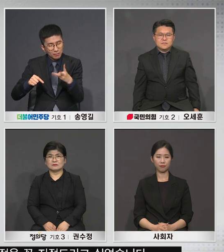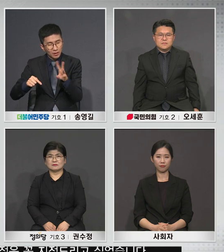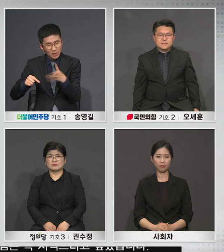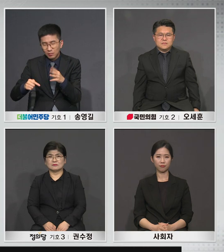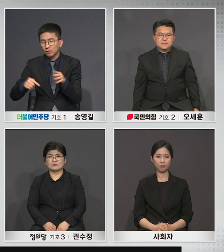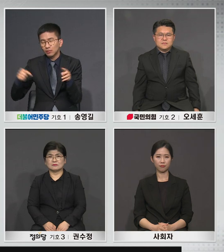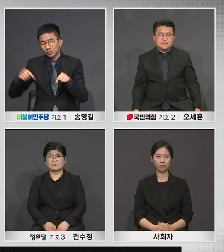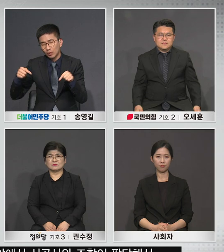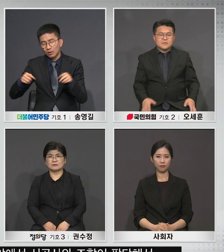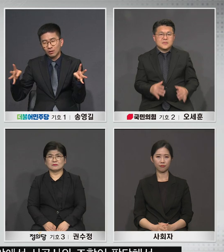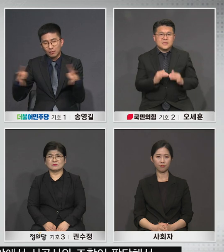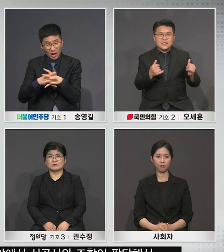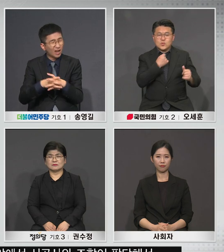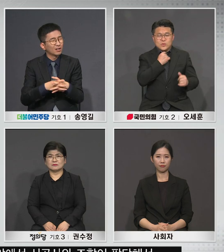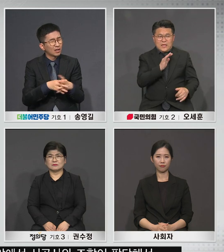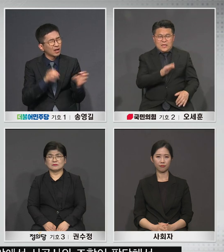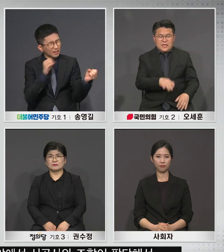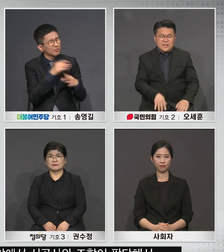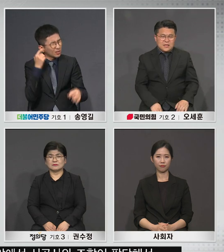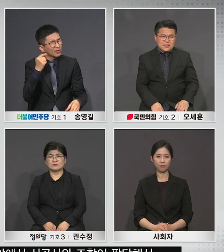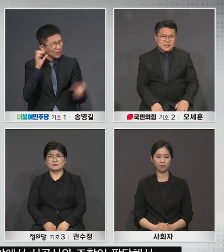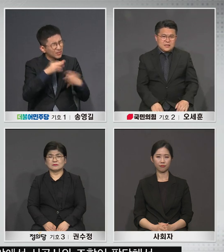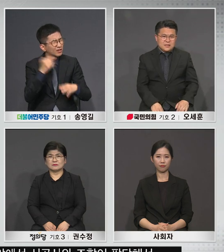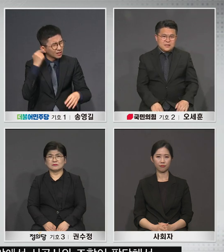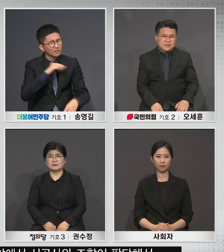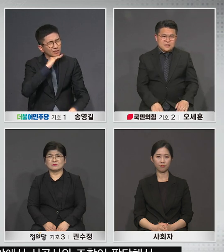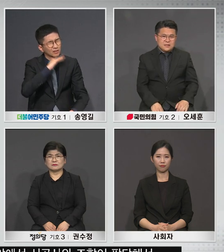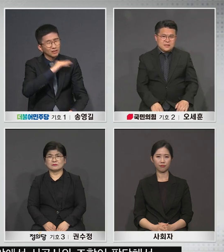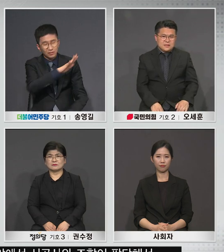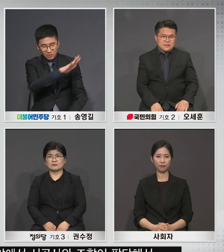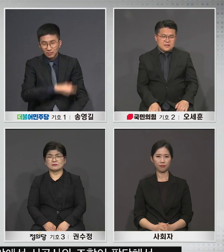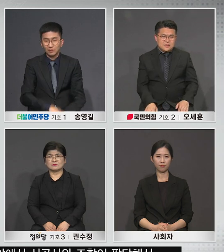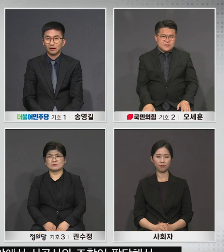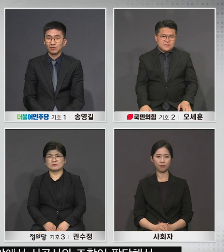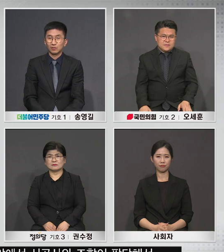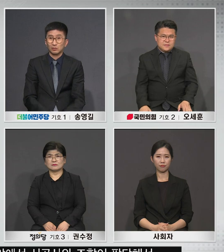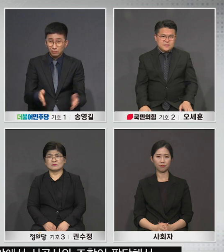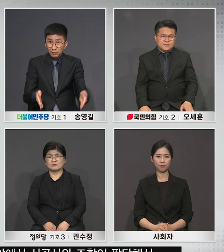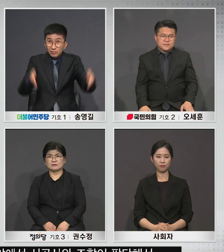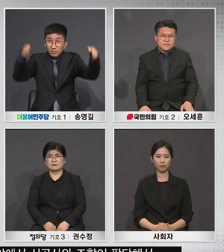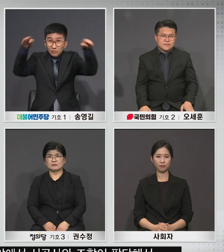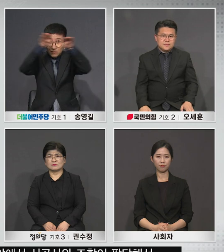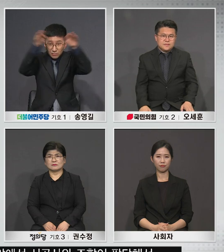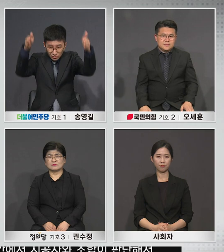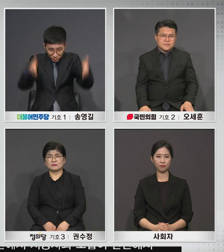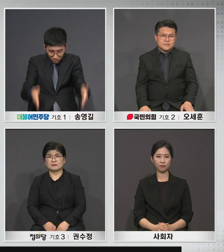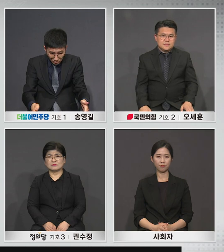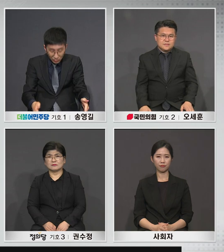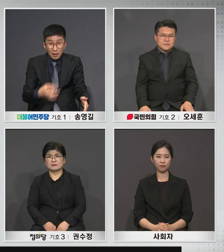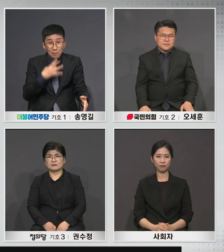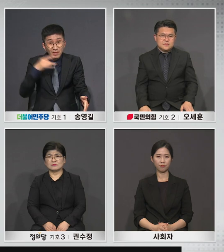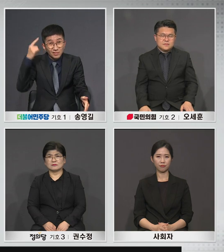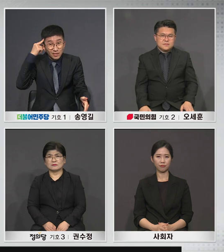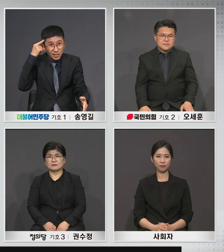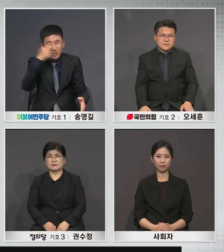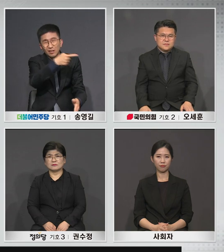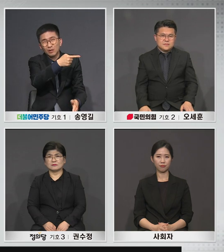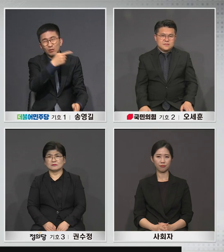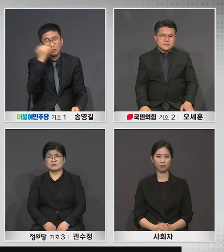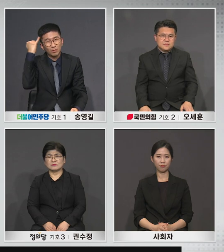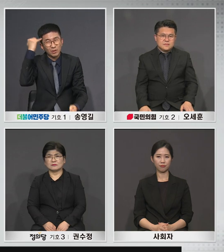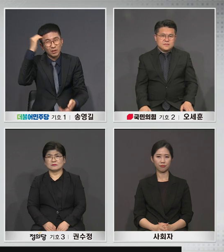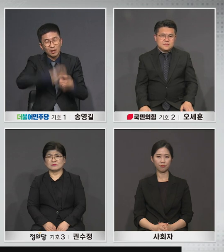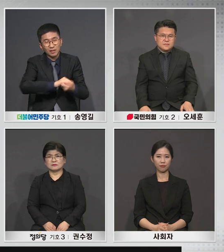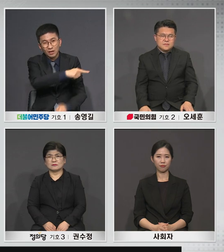드리고 답변을 들어보세요. 이 사각형으로만 진다고 생각한 것이 상상적인 빈곤이라는 것입니다. 최적